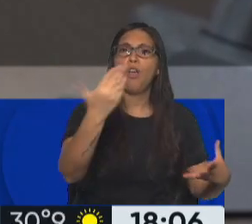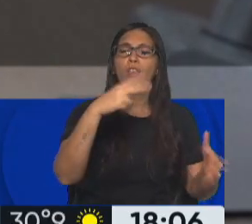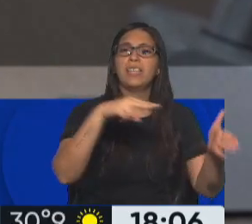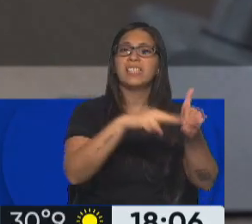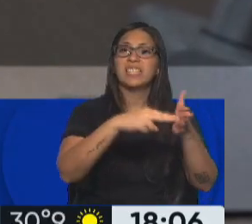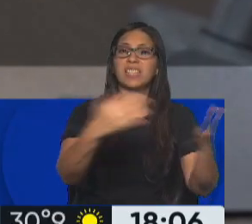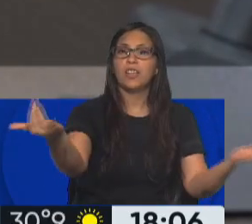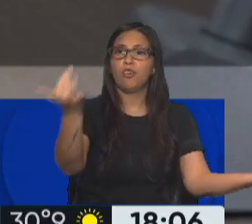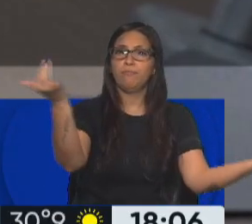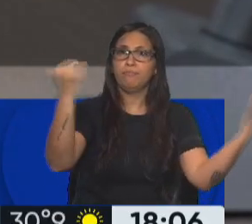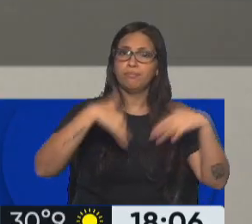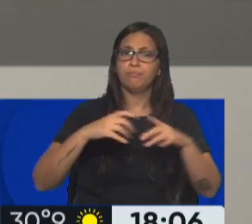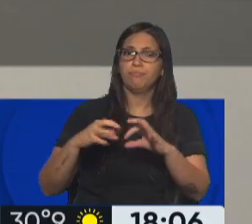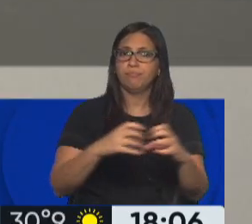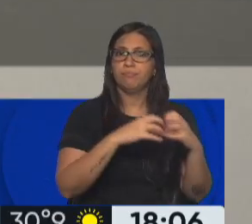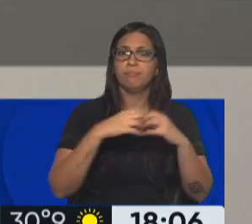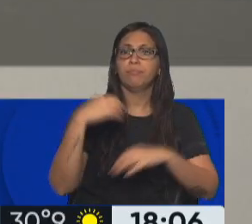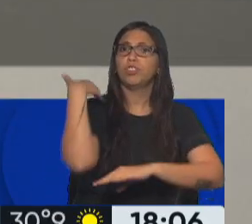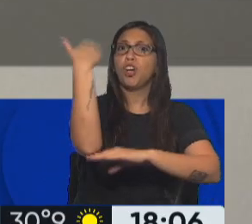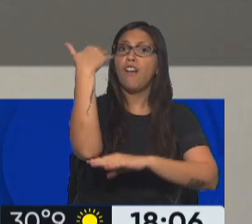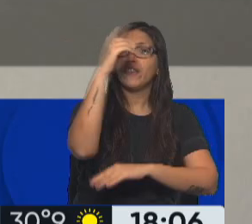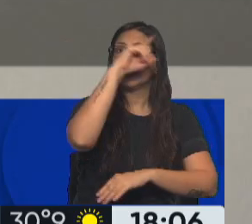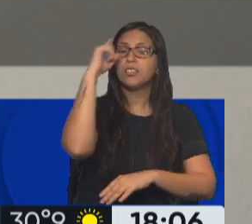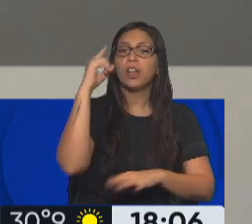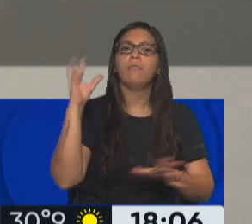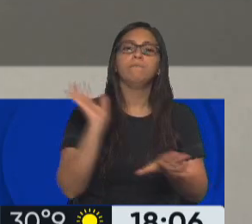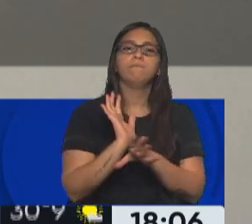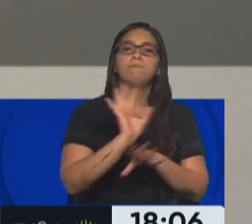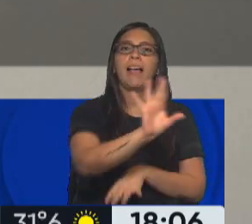السورية. هذا المؤتمر الوطني العام